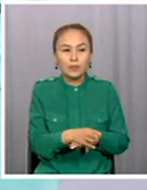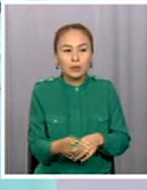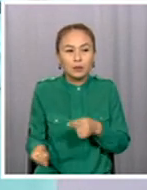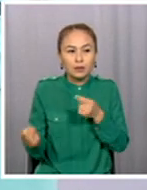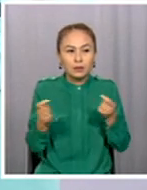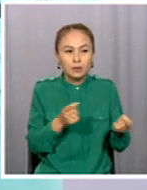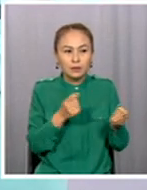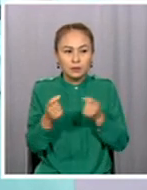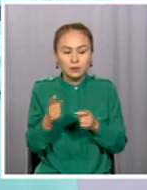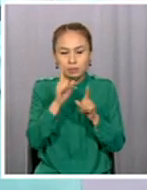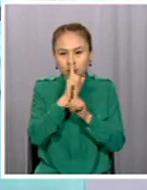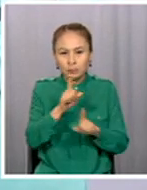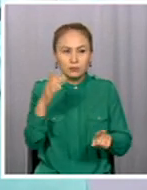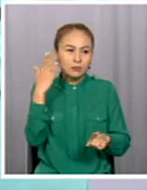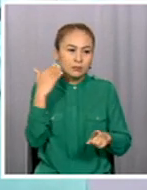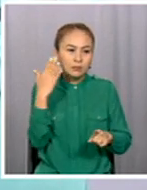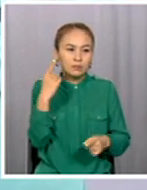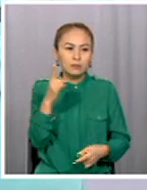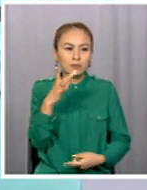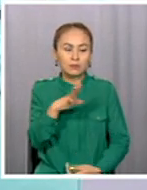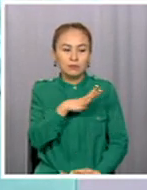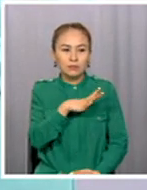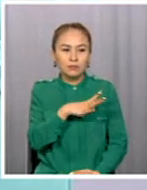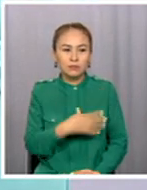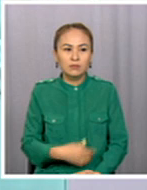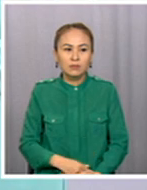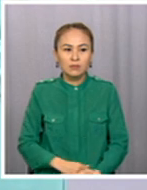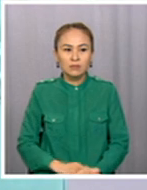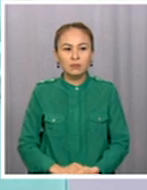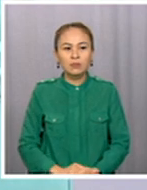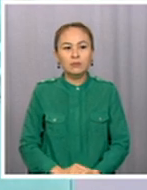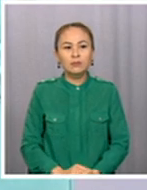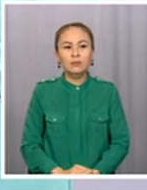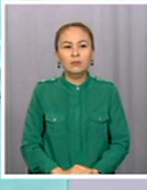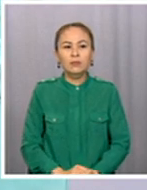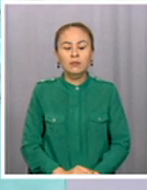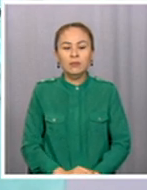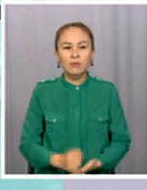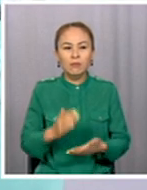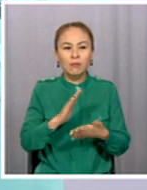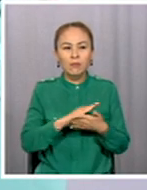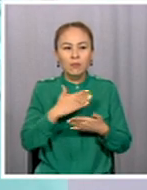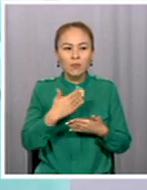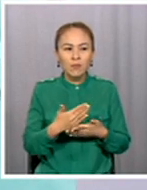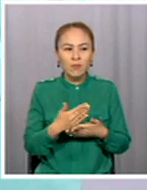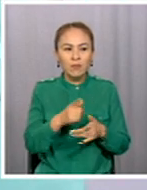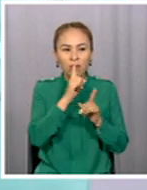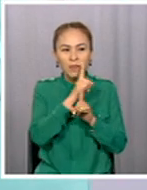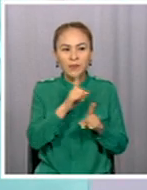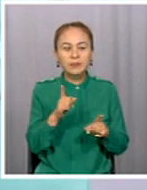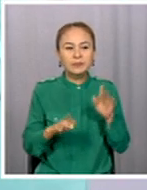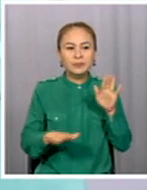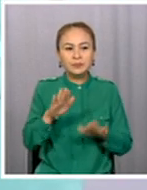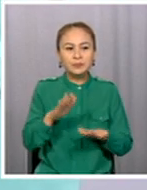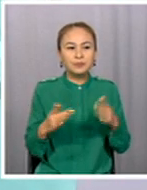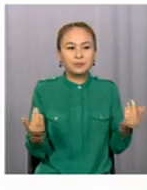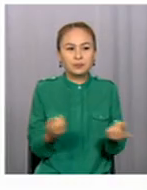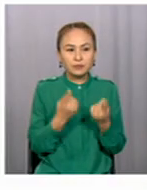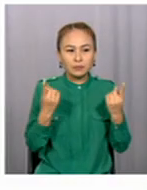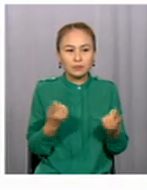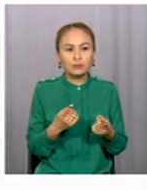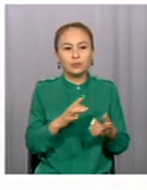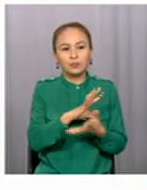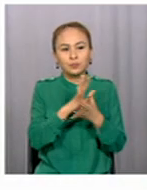тасымалдауға жеңіл есептеуіш машинасын құрды. Ноутбуктардың ерекшелігі салмағы